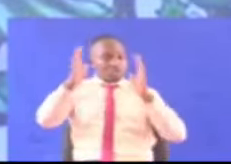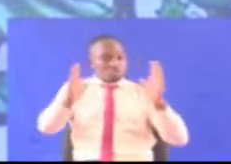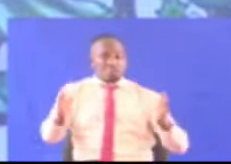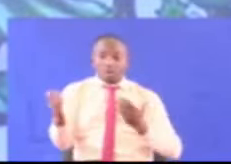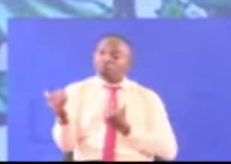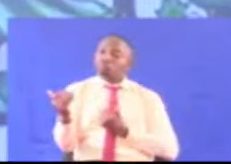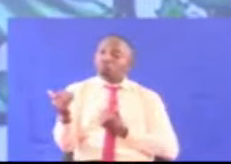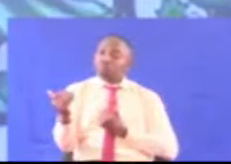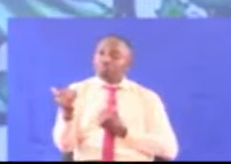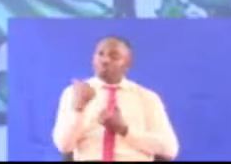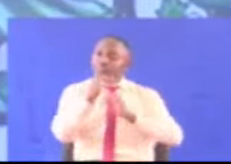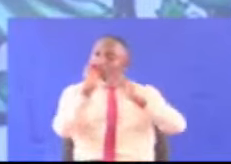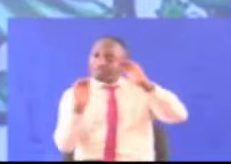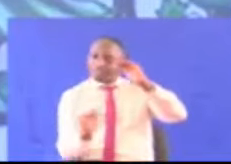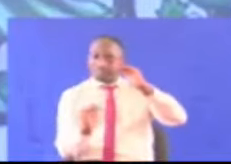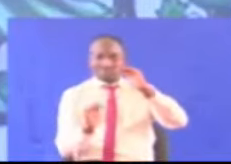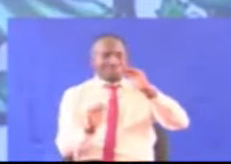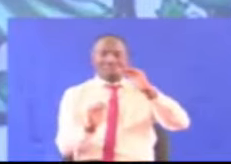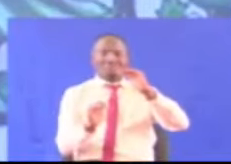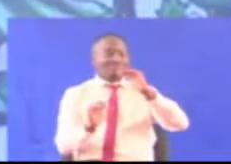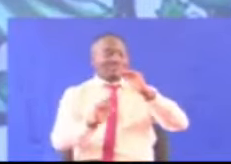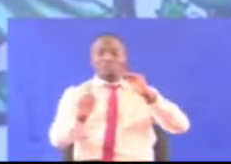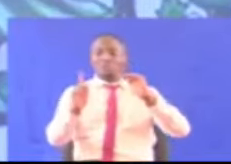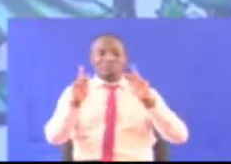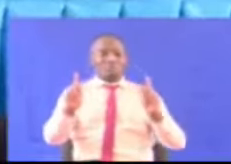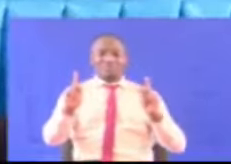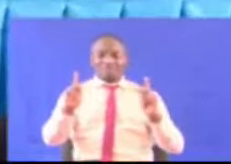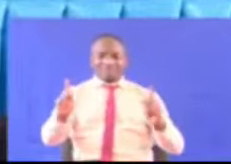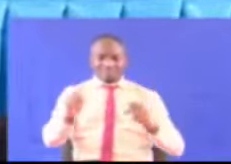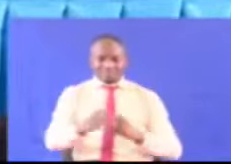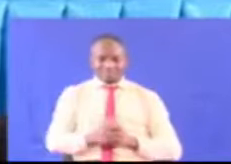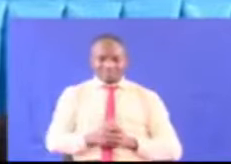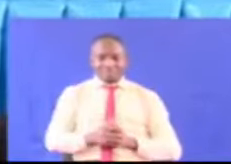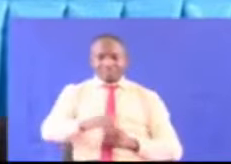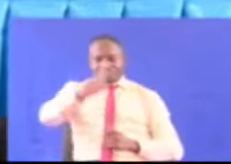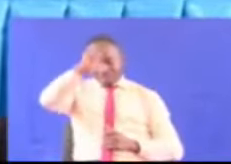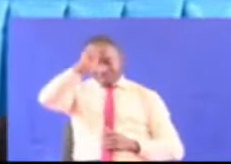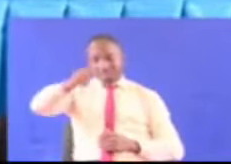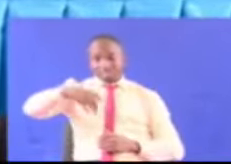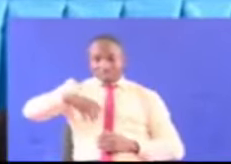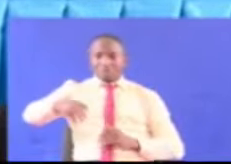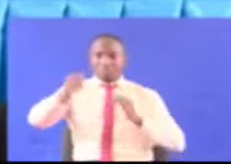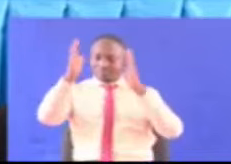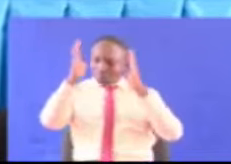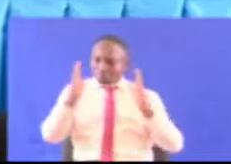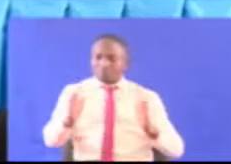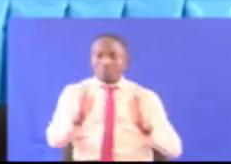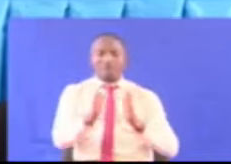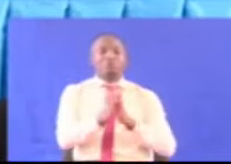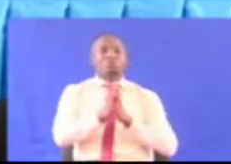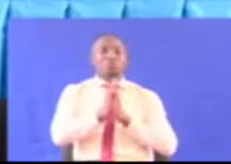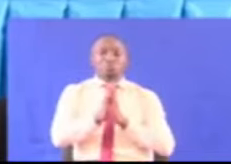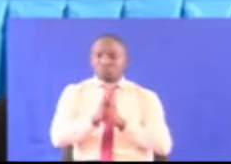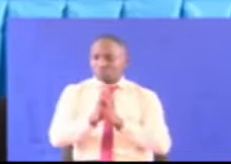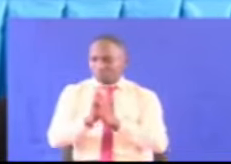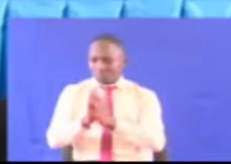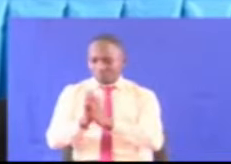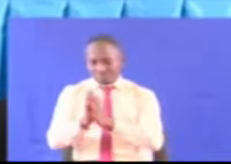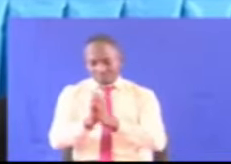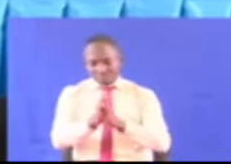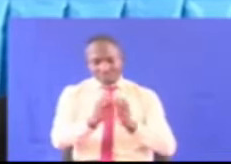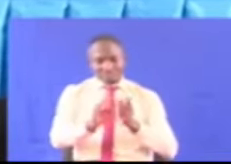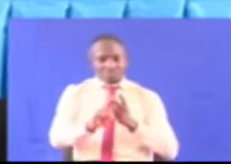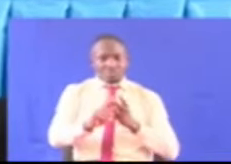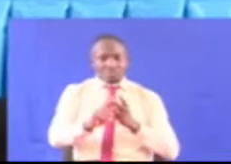akikusubiri mahali wakati wewe ndio inabidi utangulie sio jambo la kawaida. Kwa Mheshimiwa Waziri Mkuu nakushukuru sana. Na